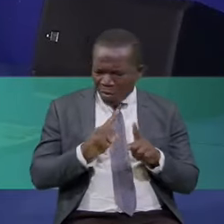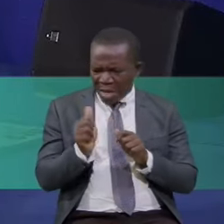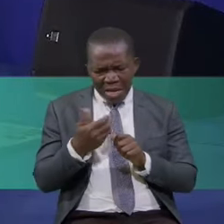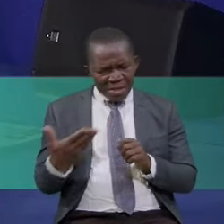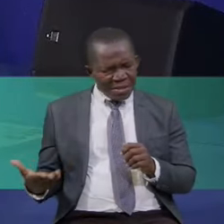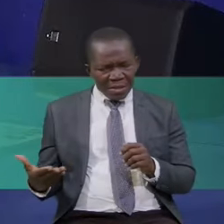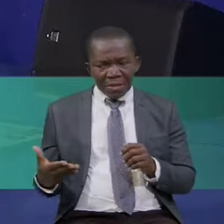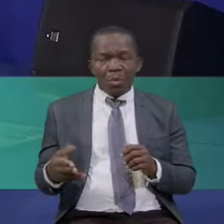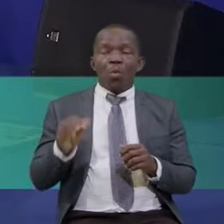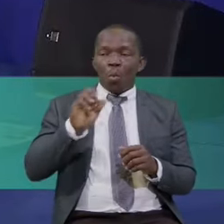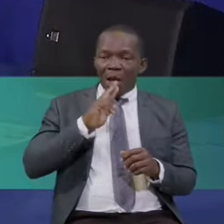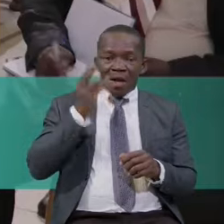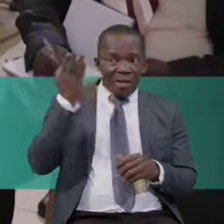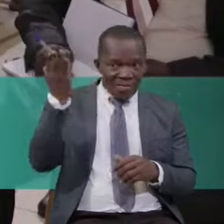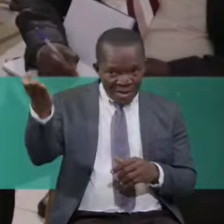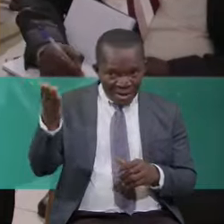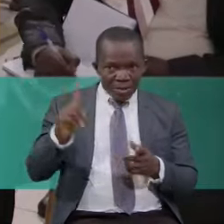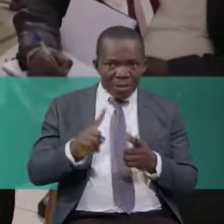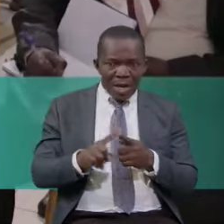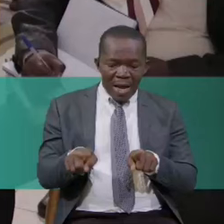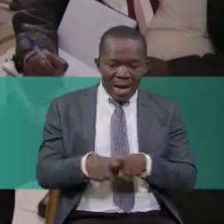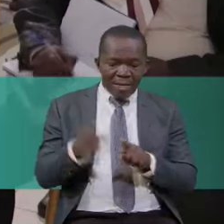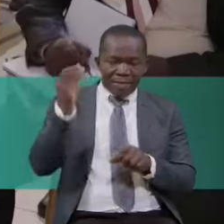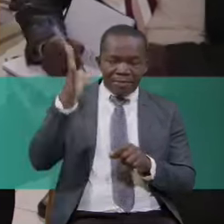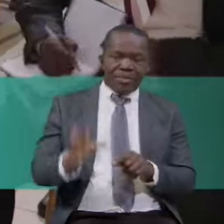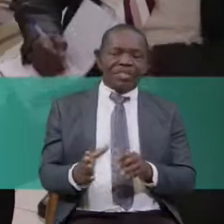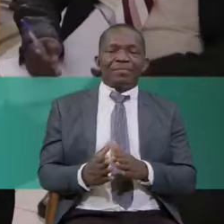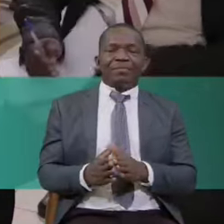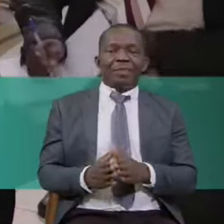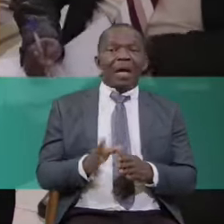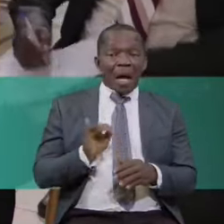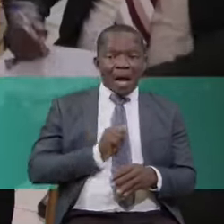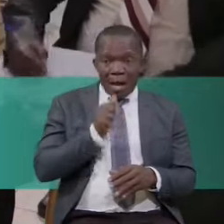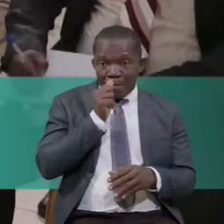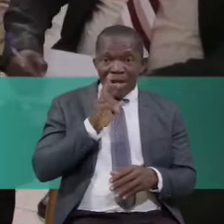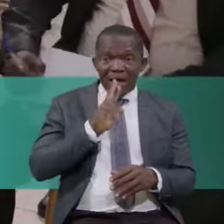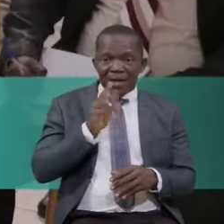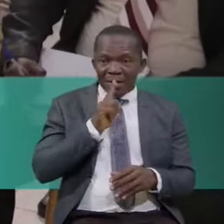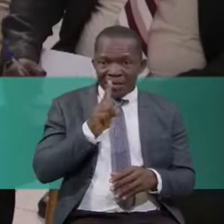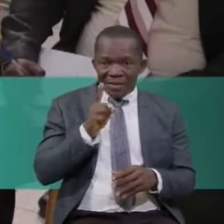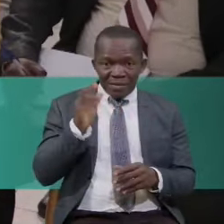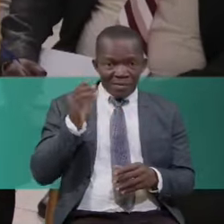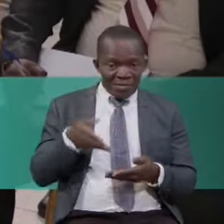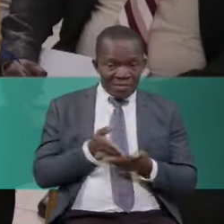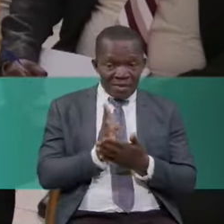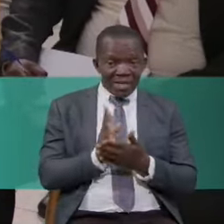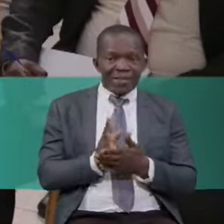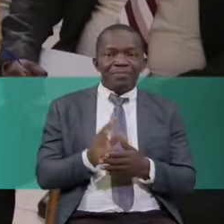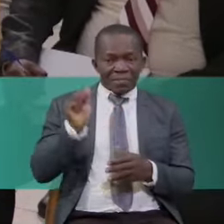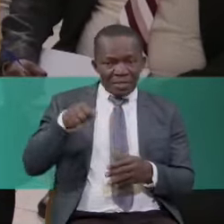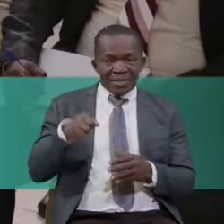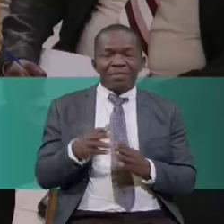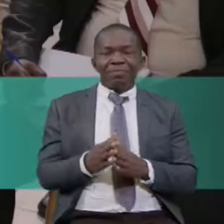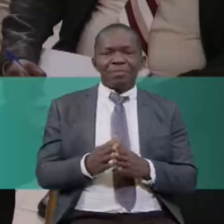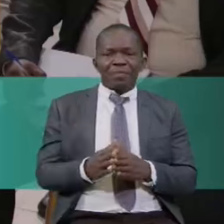sommes là en tant que ministre n'est-ce pas et quand le chauffeur